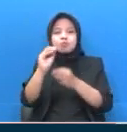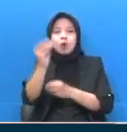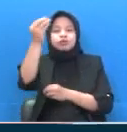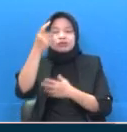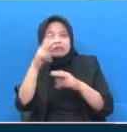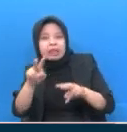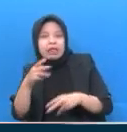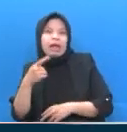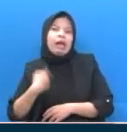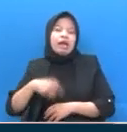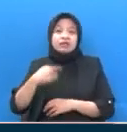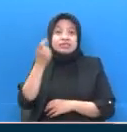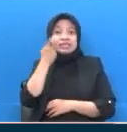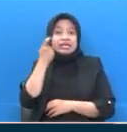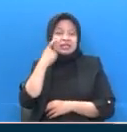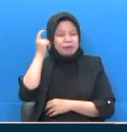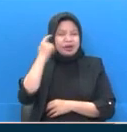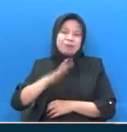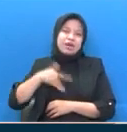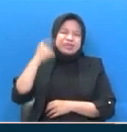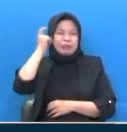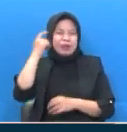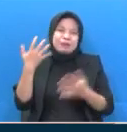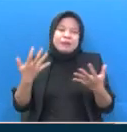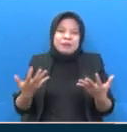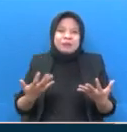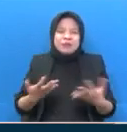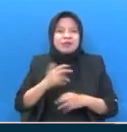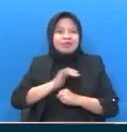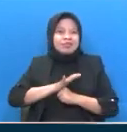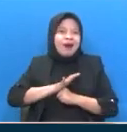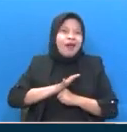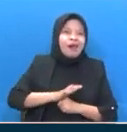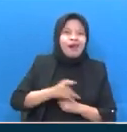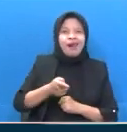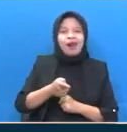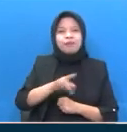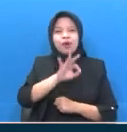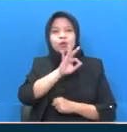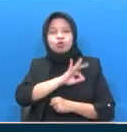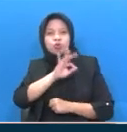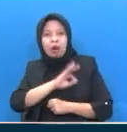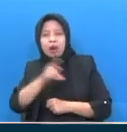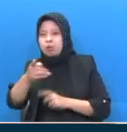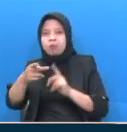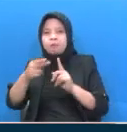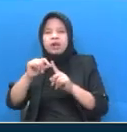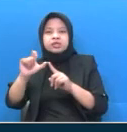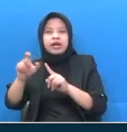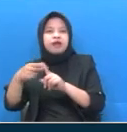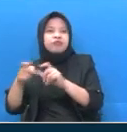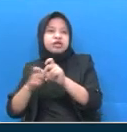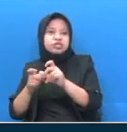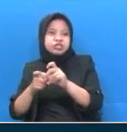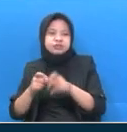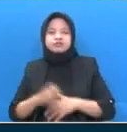dengan kesaksian-kesaksian tersebut, ya saya rasa tentu pasti akan menguntungkan pihak RS dan PC. Namun yang ingin saya